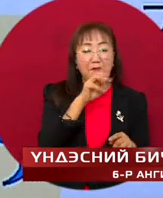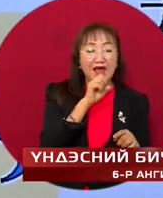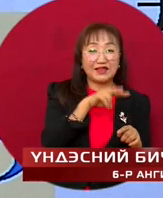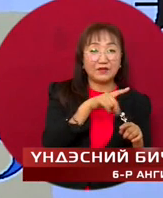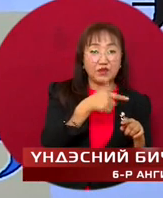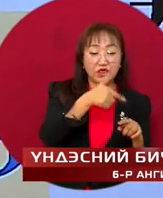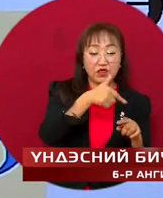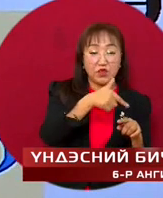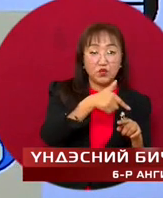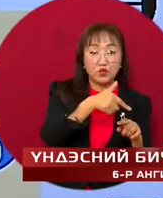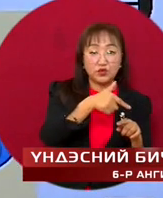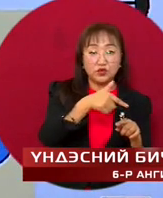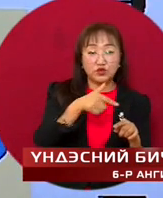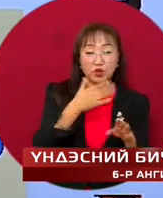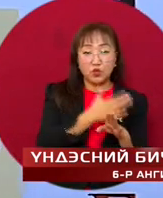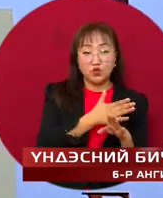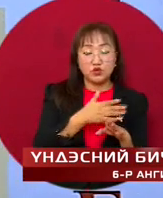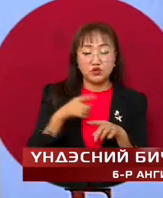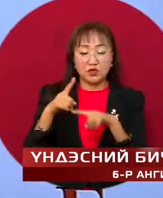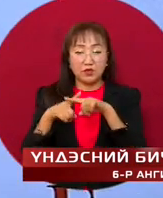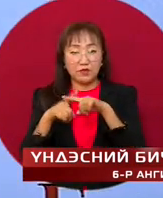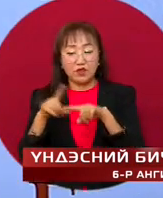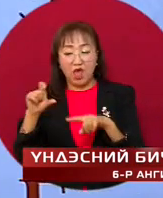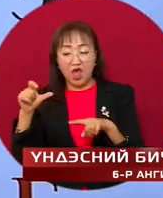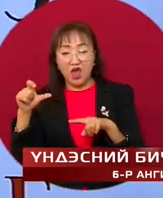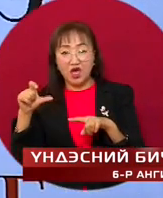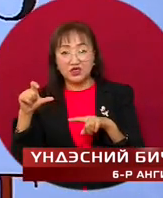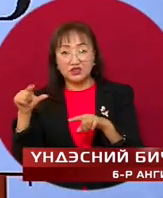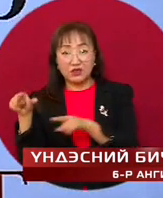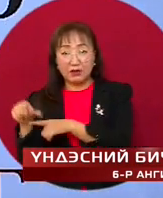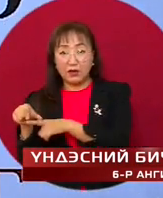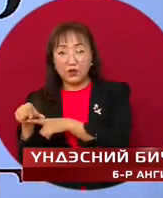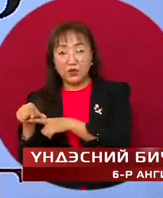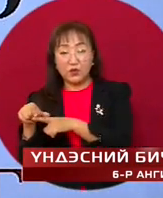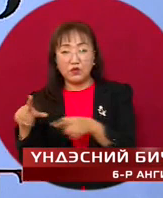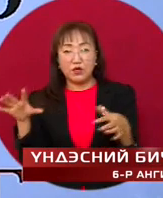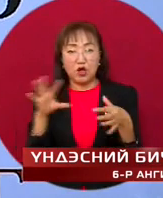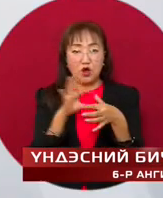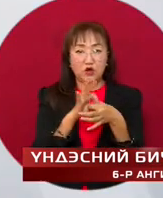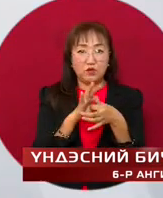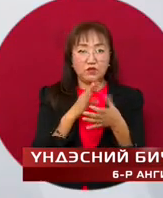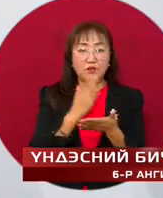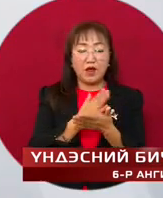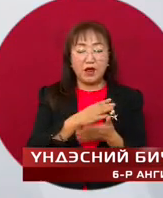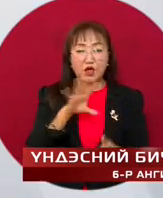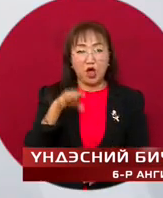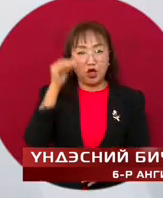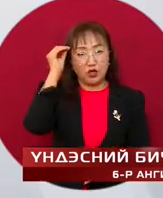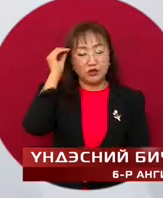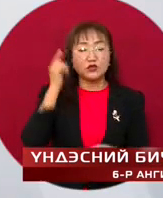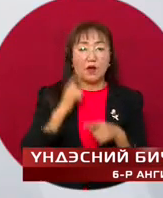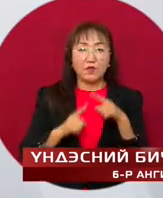буюу ихшиг толгойтой нөхцөл залгсан байна гэдэг энэ үеийнхаа тогтолцоог анхаарч чадвал тийлгэлийн нөхцөлийг ойлгоход маш